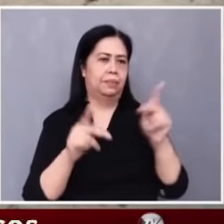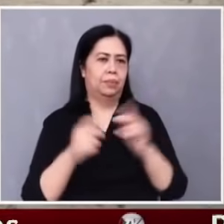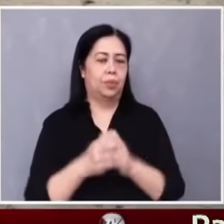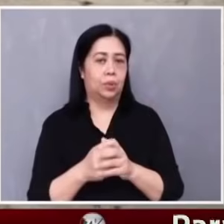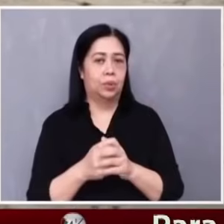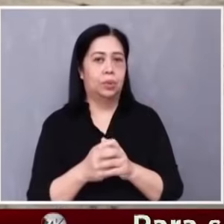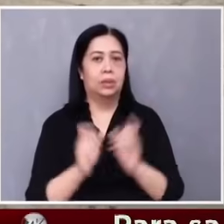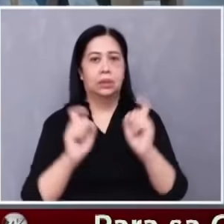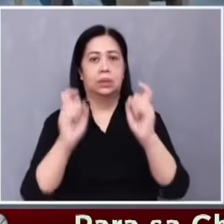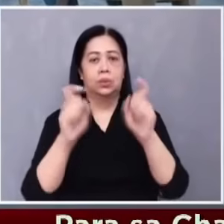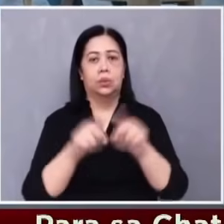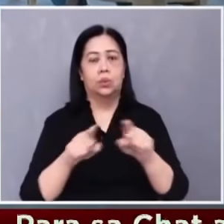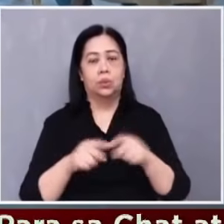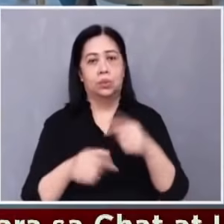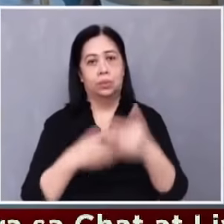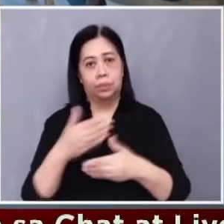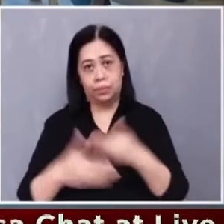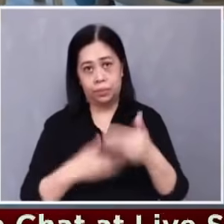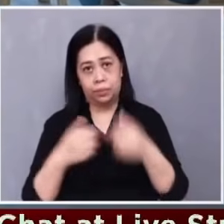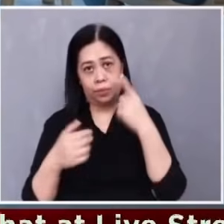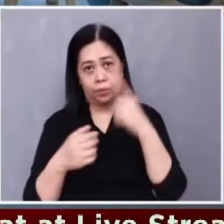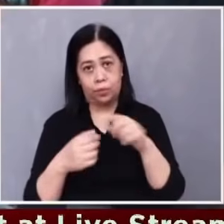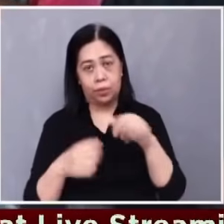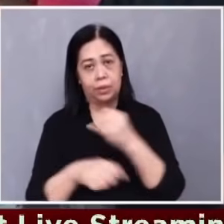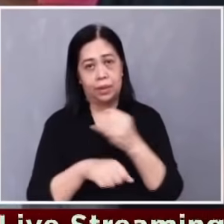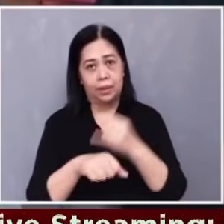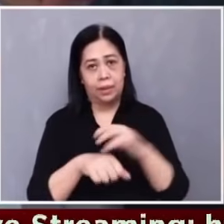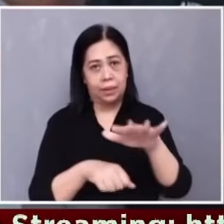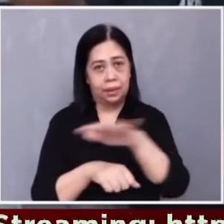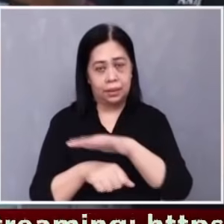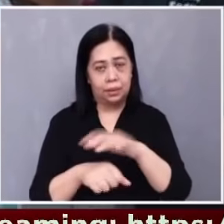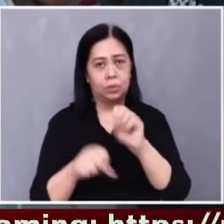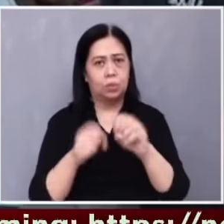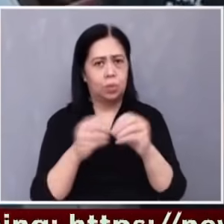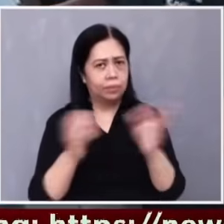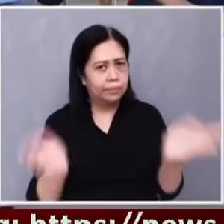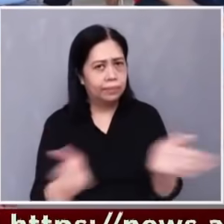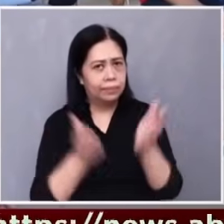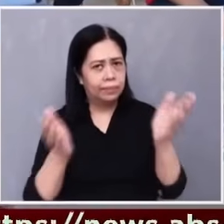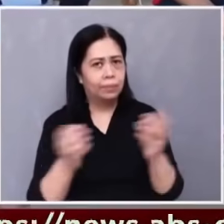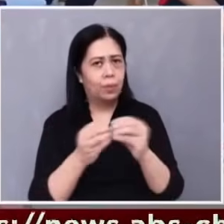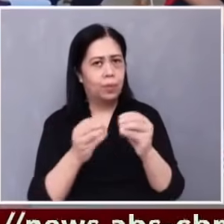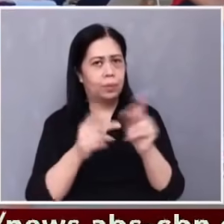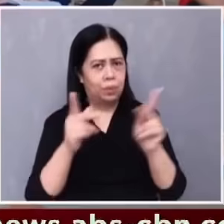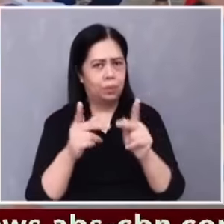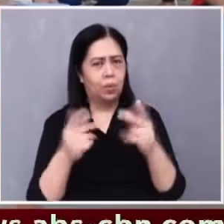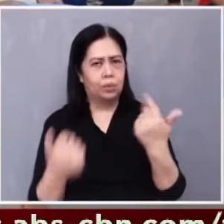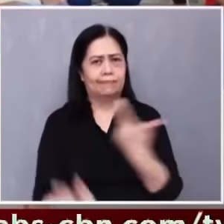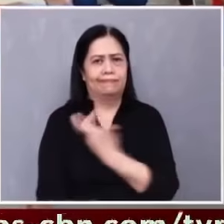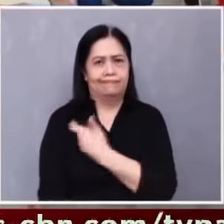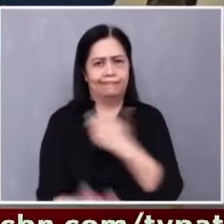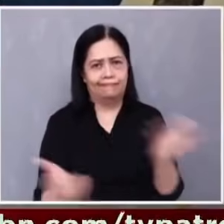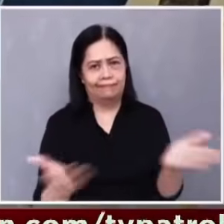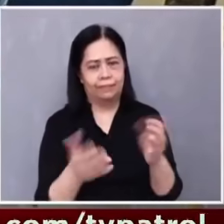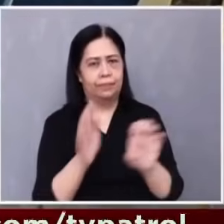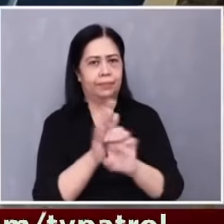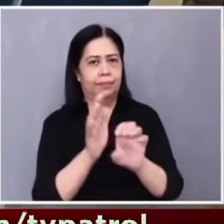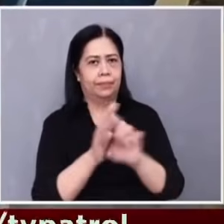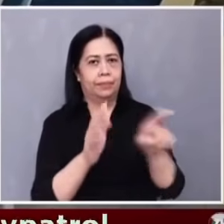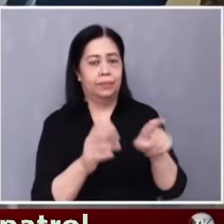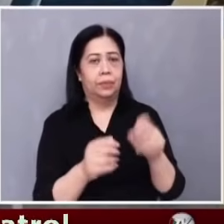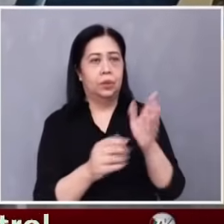rin nila ang proseso para sa mga taga-isla para mas mahikayat ang mas marami na magpaturok, gaya na lang ng